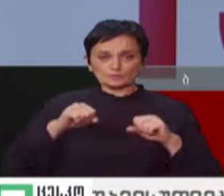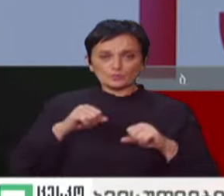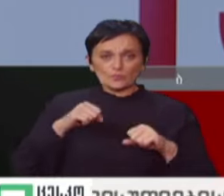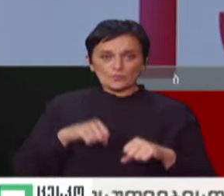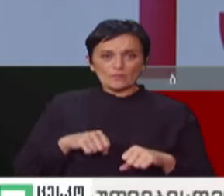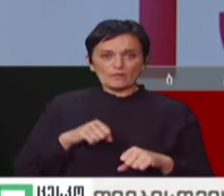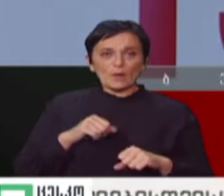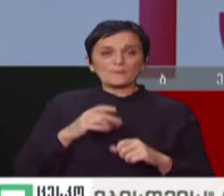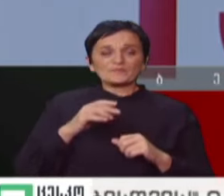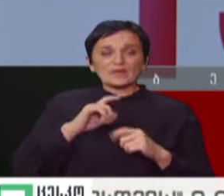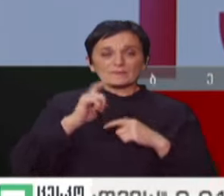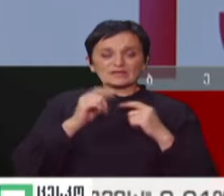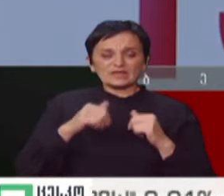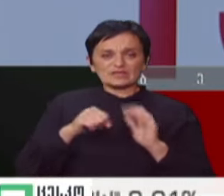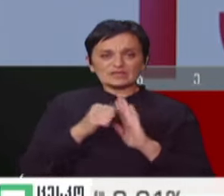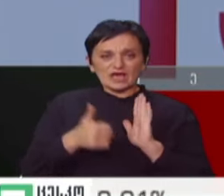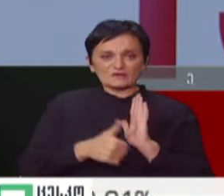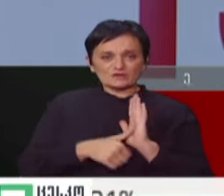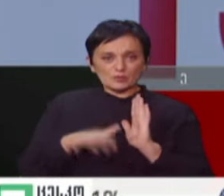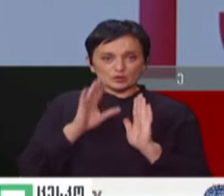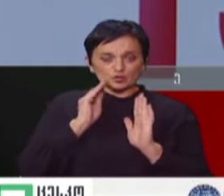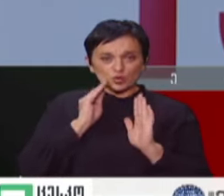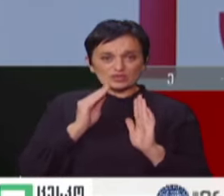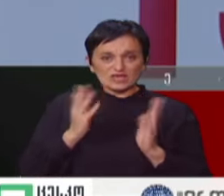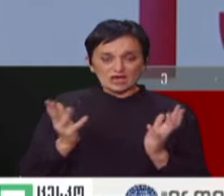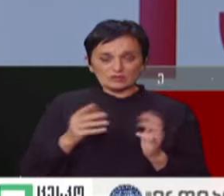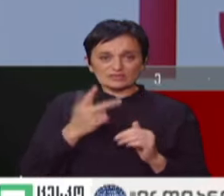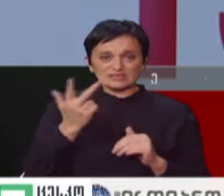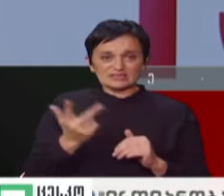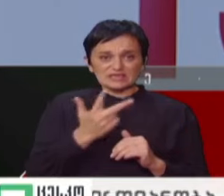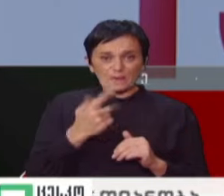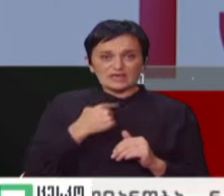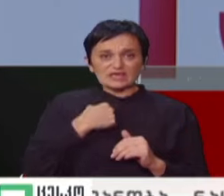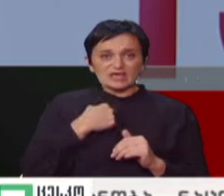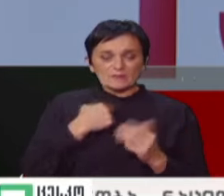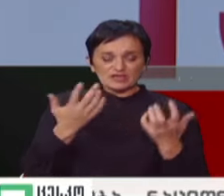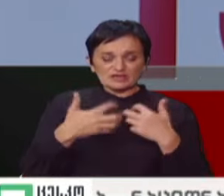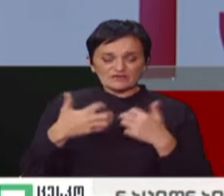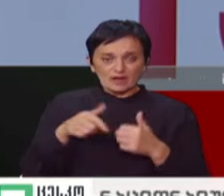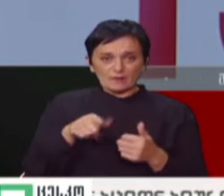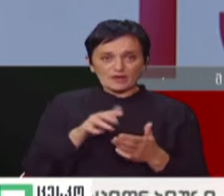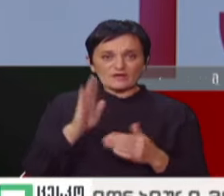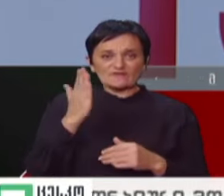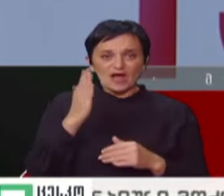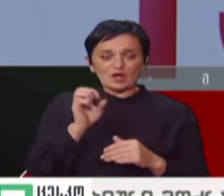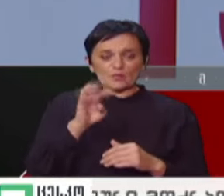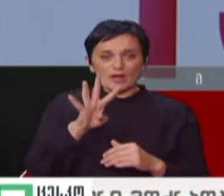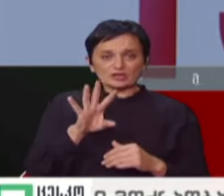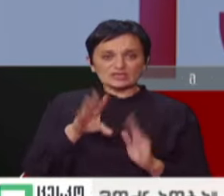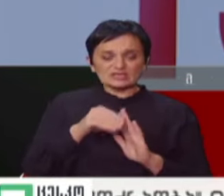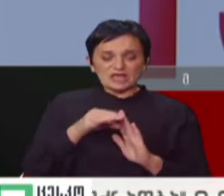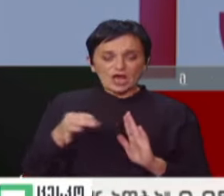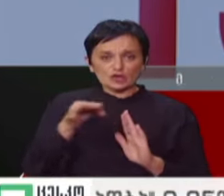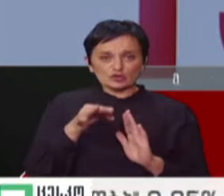tatsmedis 16 sarcheon ubanze dafiksirda shemtkhova rotsa tsqorvidan gamovida samive khvis tvleli aparati da vakis 13 sarcheon